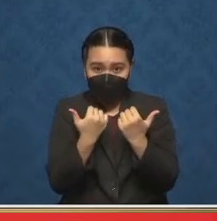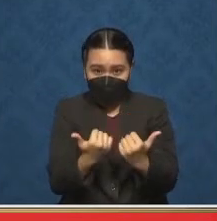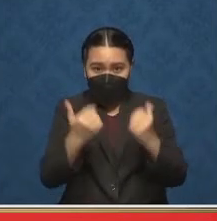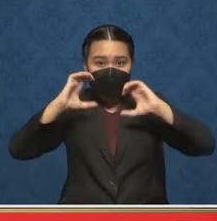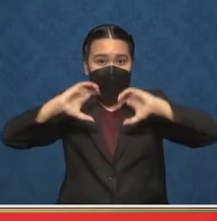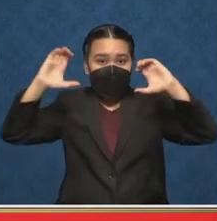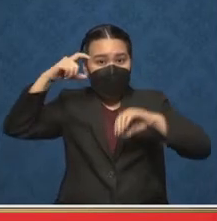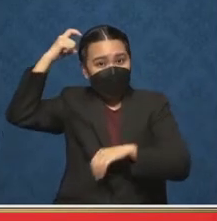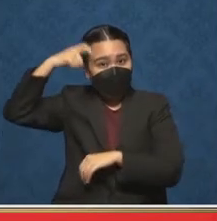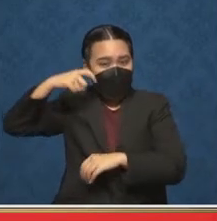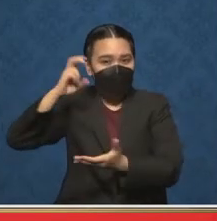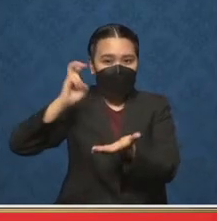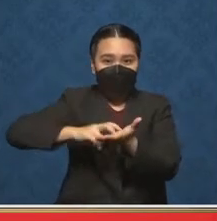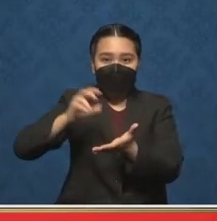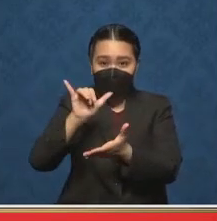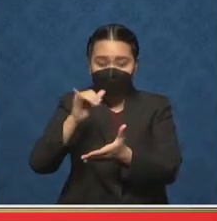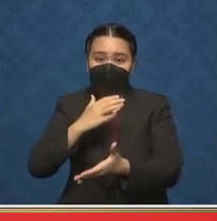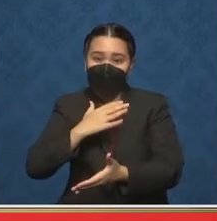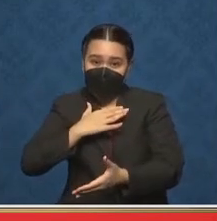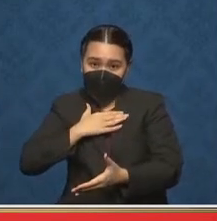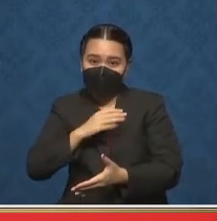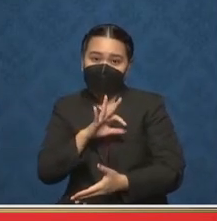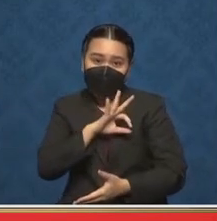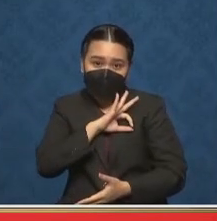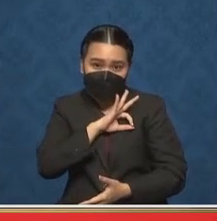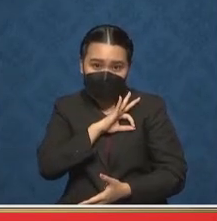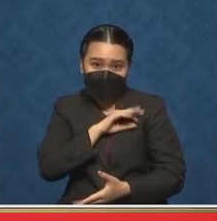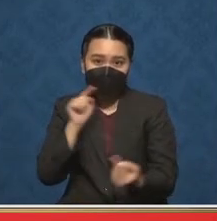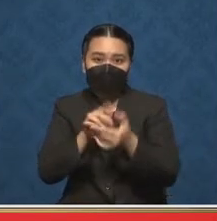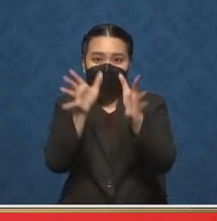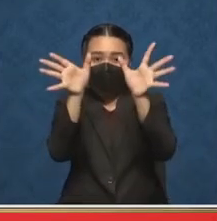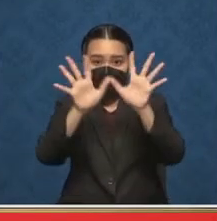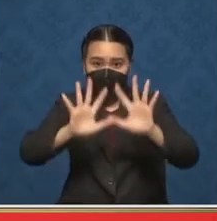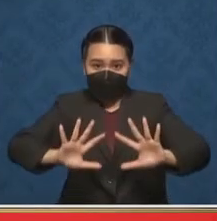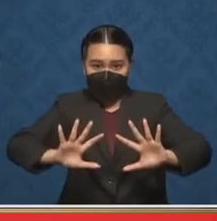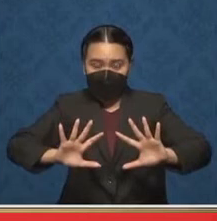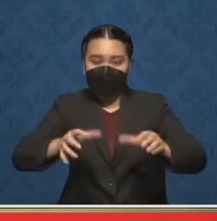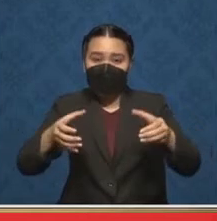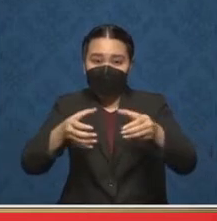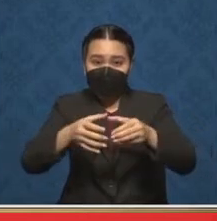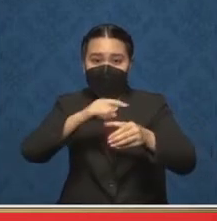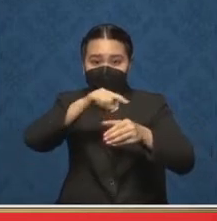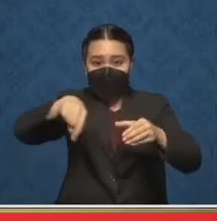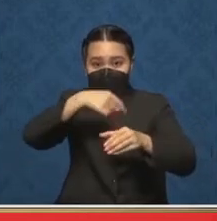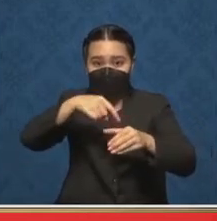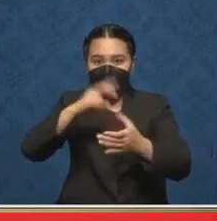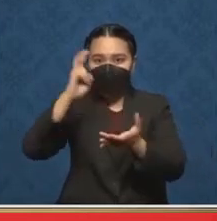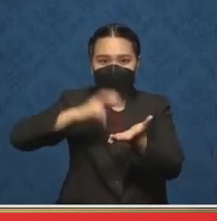ใกลตัวเราึ่งเราเป็นสมาชิแลเป็หักกคอพัจฉนมน Lok